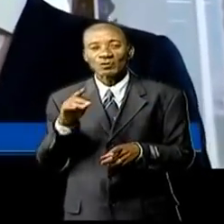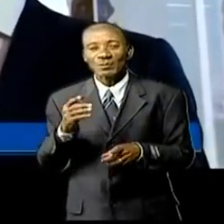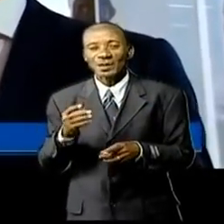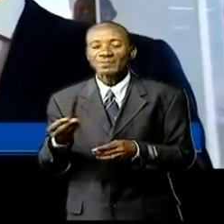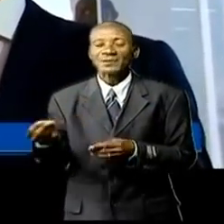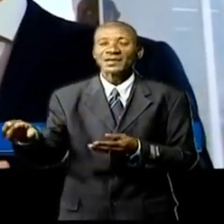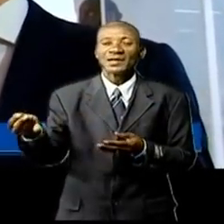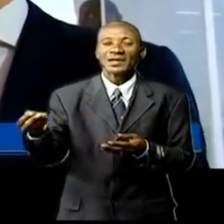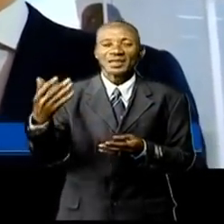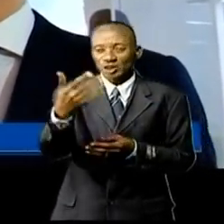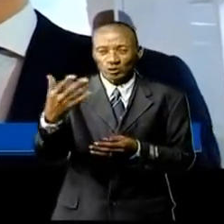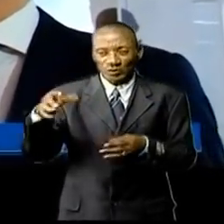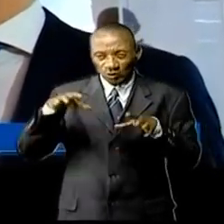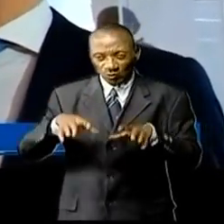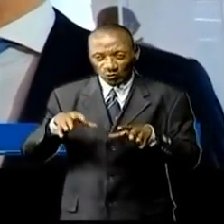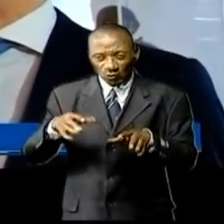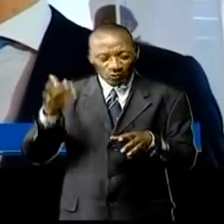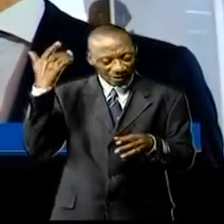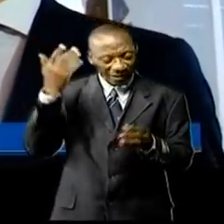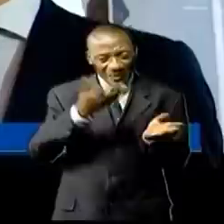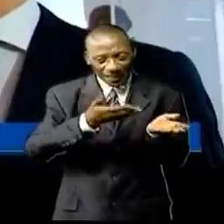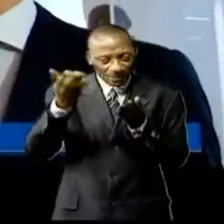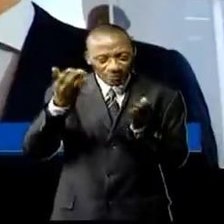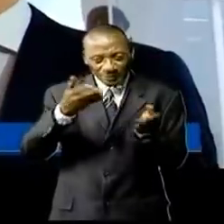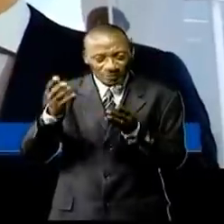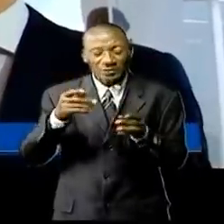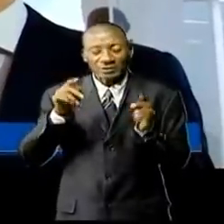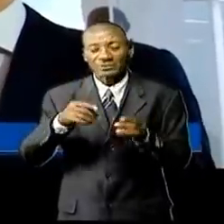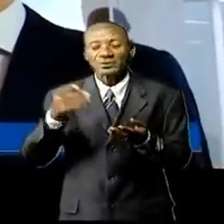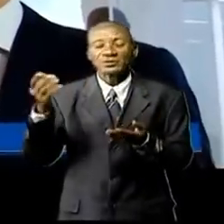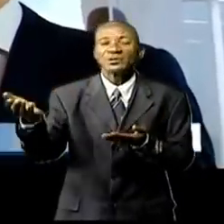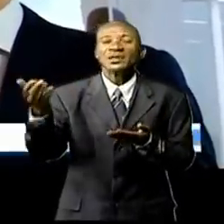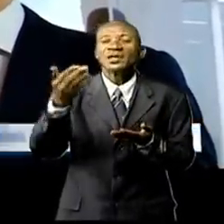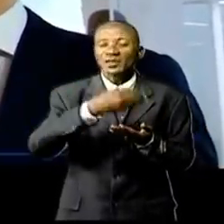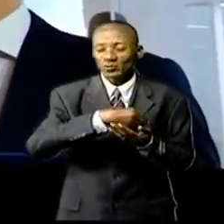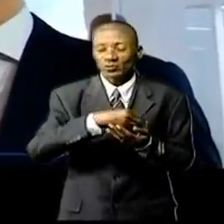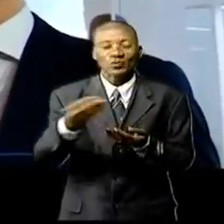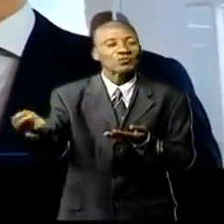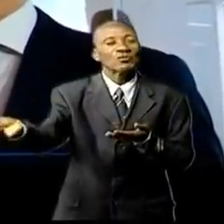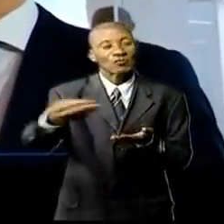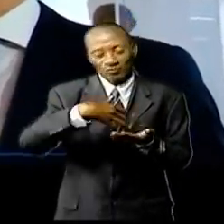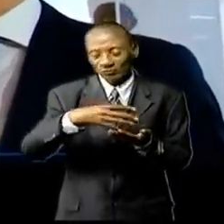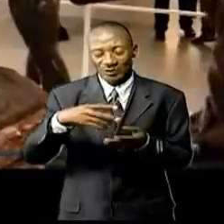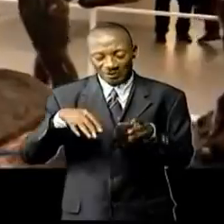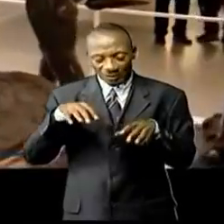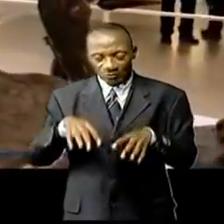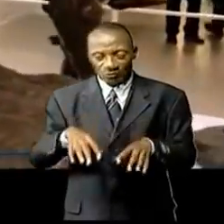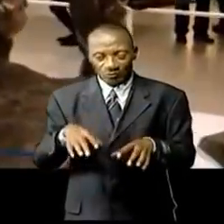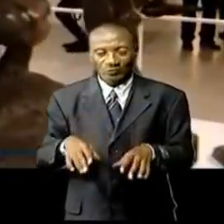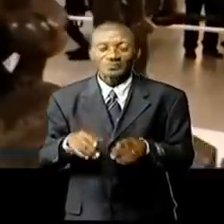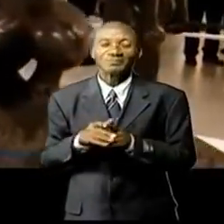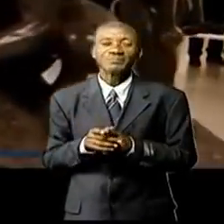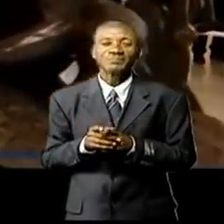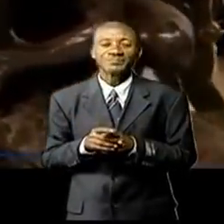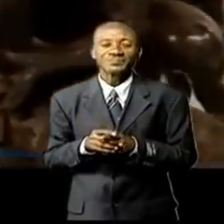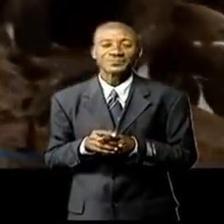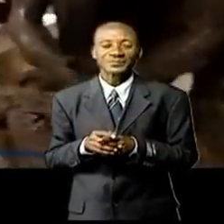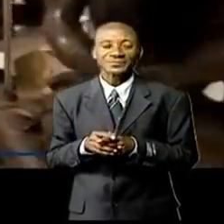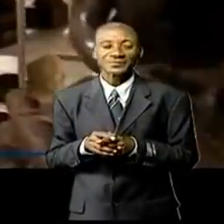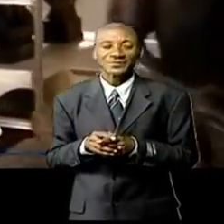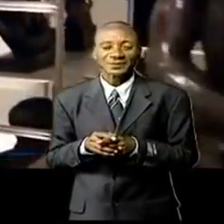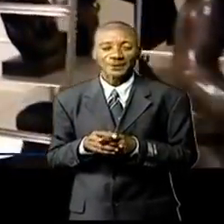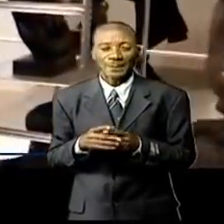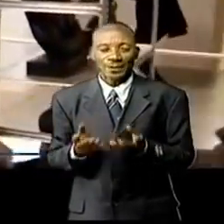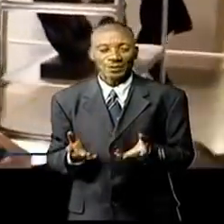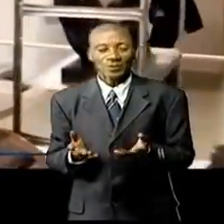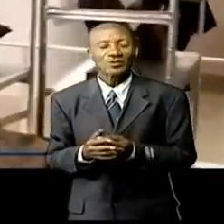ça montre qu'on est vraiment dans un partenariat d'égo où on travaille ensemble. Plus de 70% des pièces